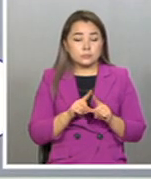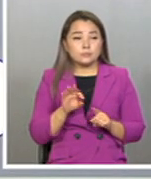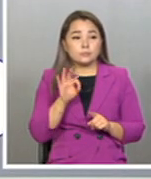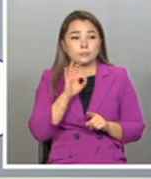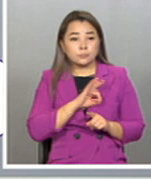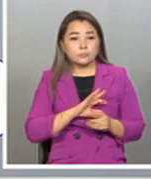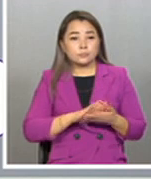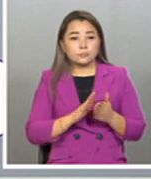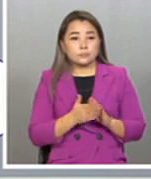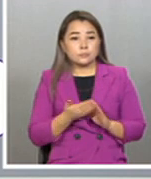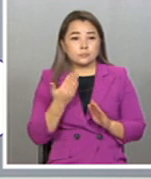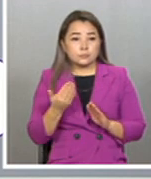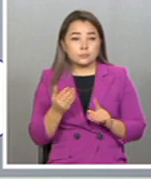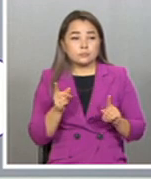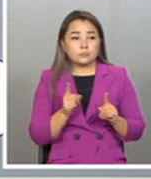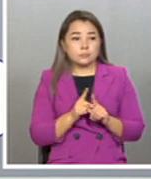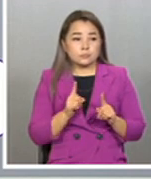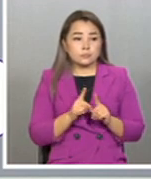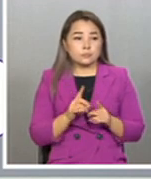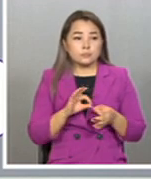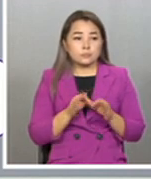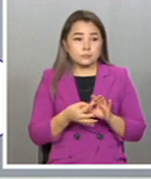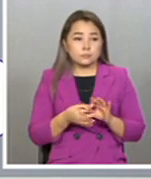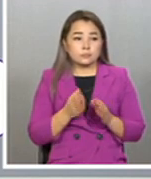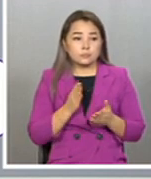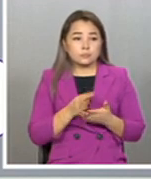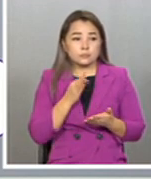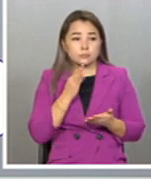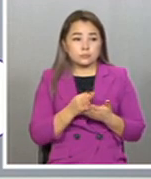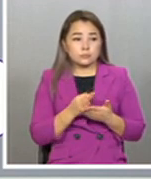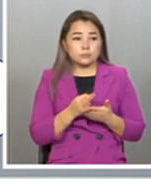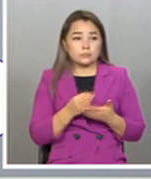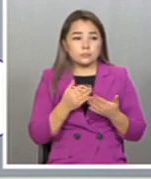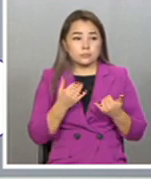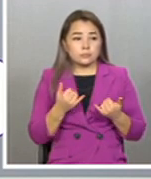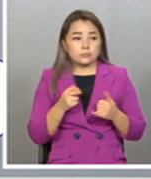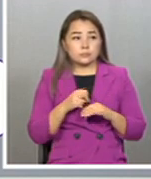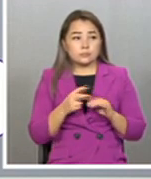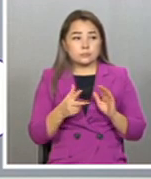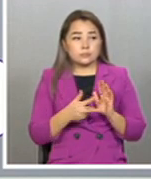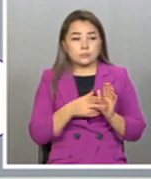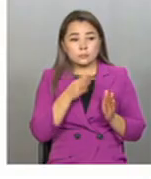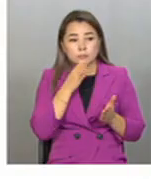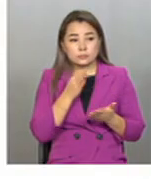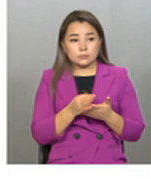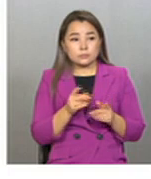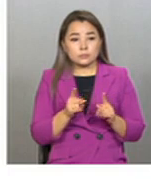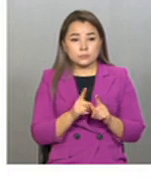қолайлы температура ол бізде 16-18 градус болып табылады. Ал 11-ден төмен болса,